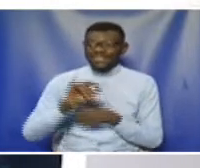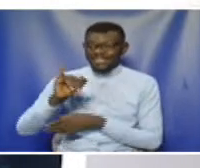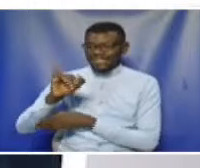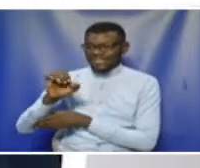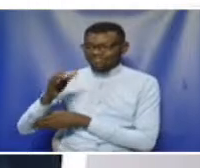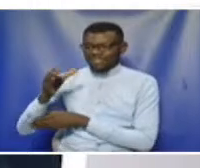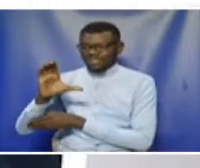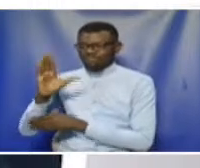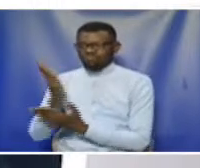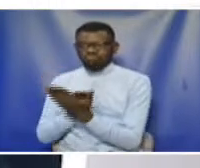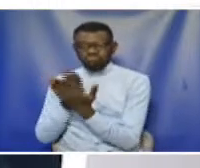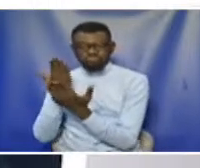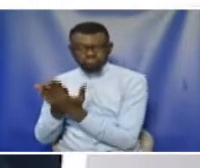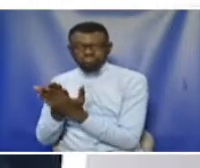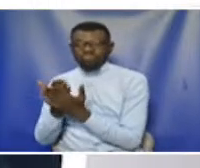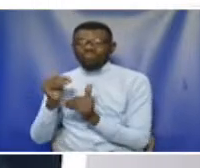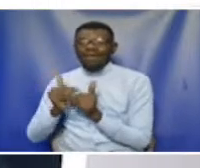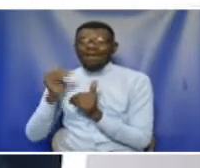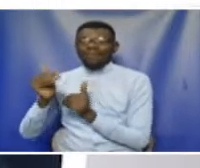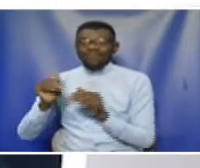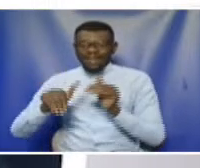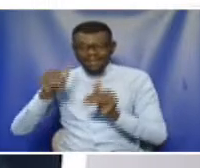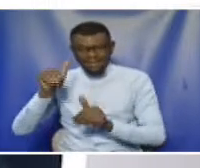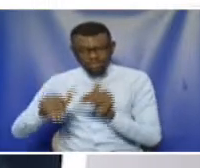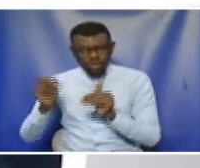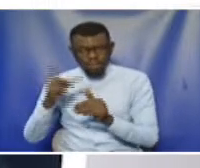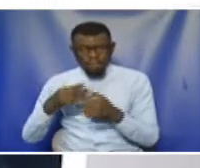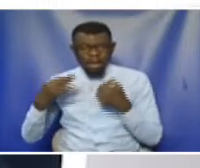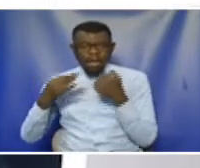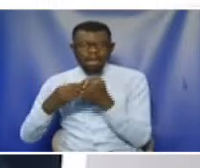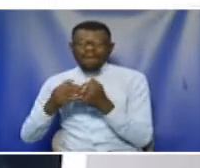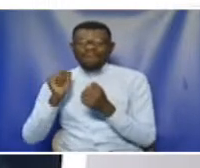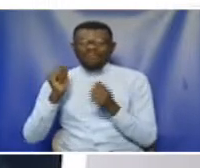IBC kuhakikisha kwamba baada ya uchaguzi hapo Agosti